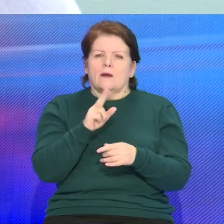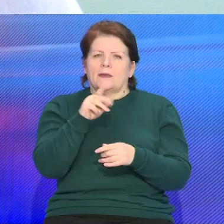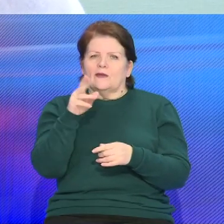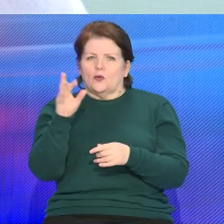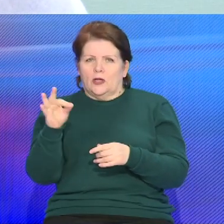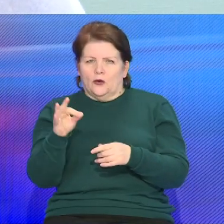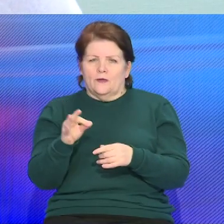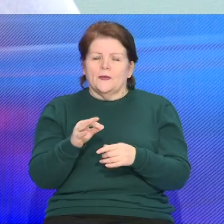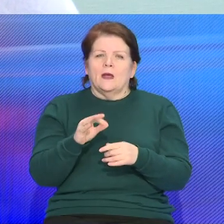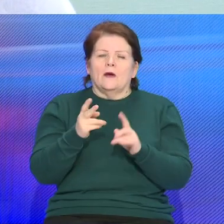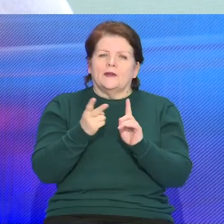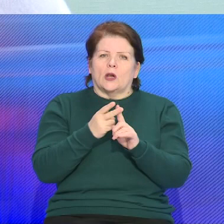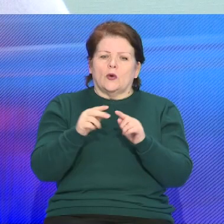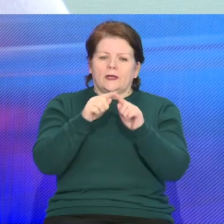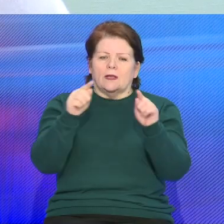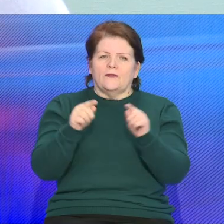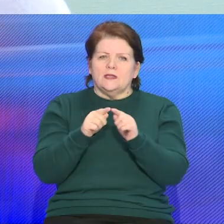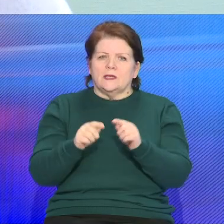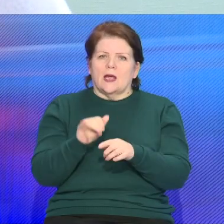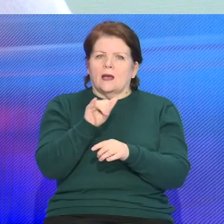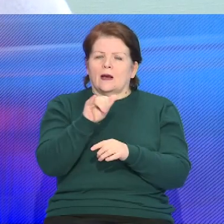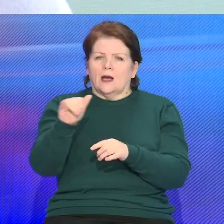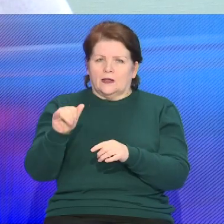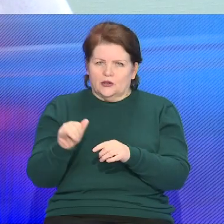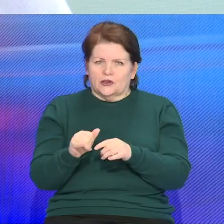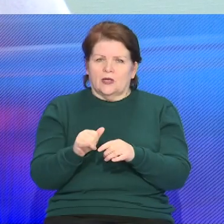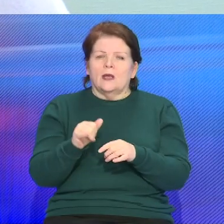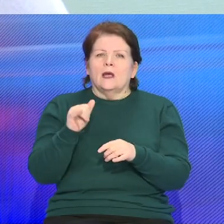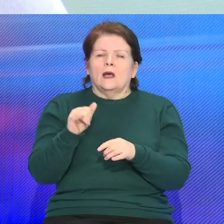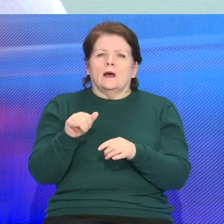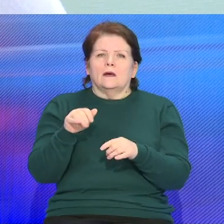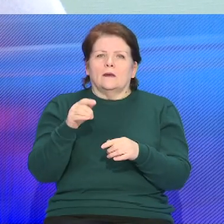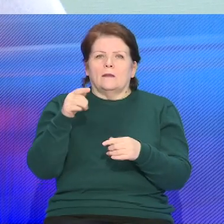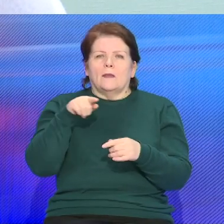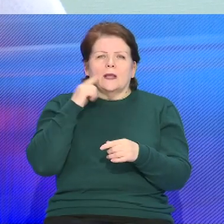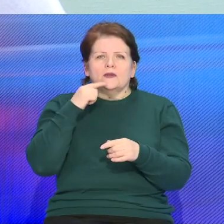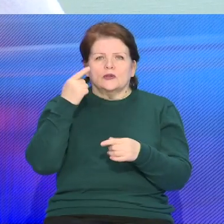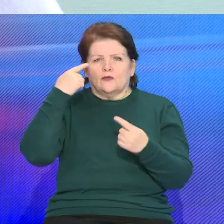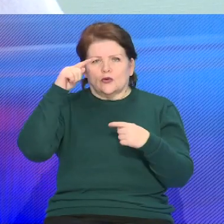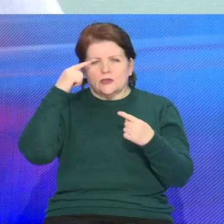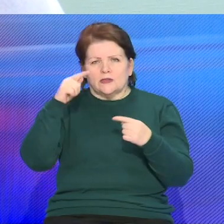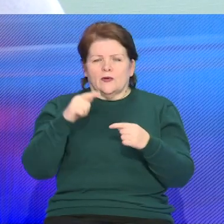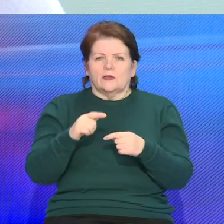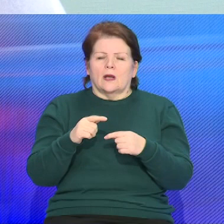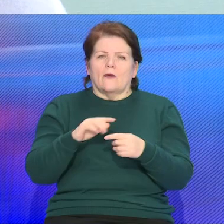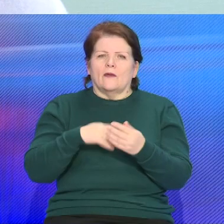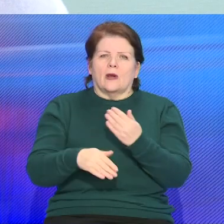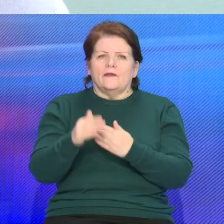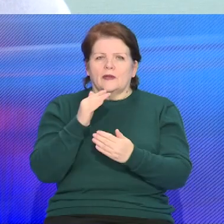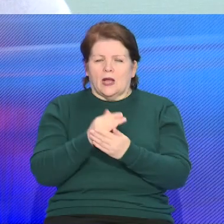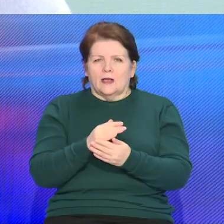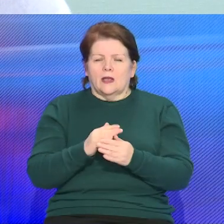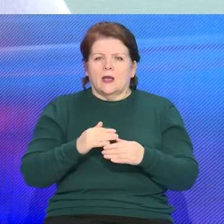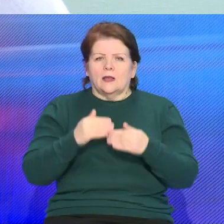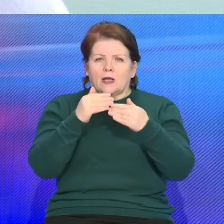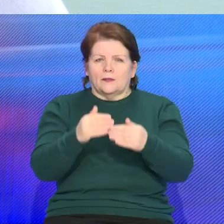это визитная карточка. Ребята на базе Дворца творчества детей и молодежи – это финальный, так скажем, этап, где они будут